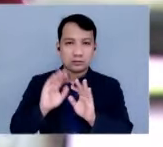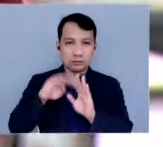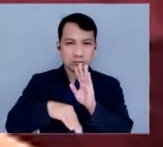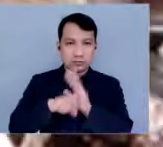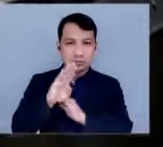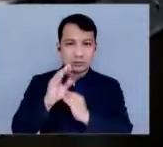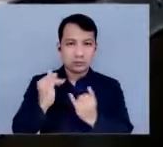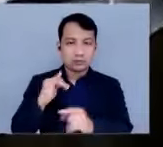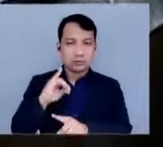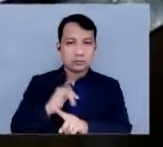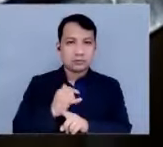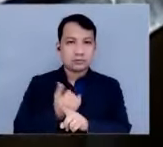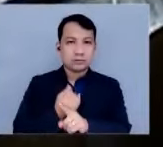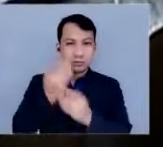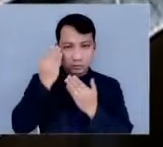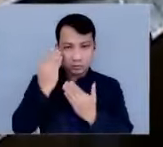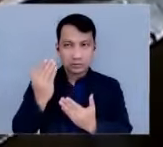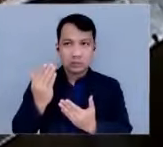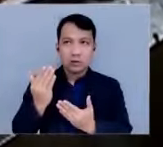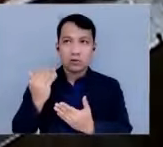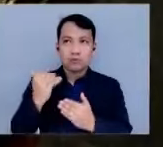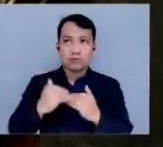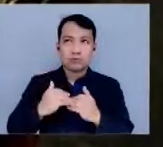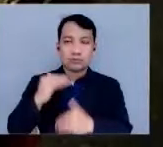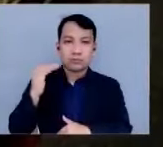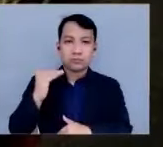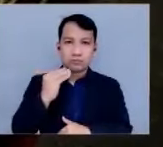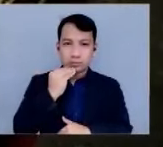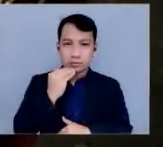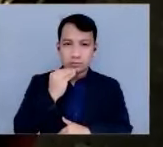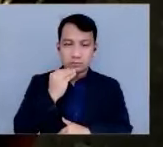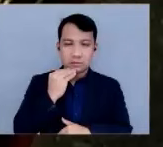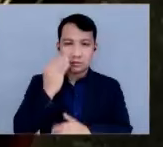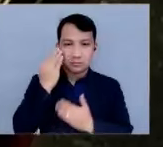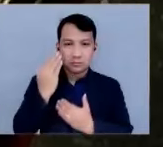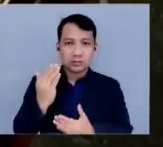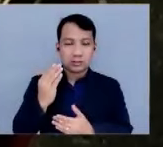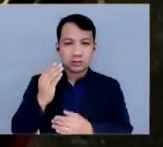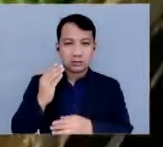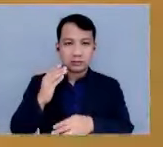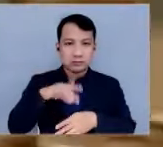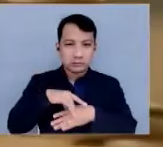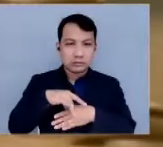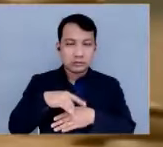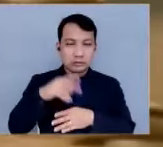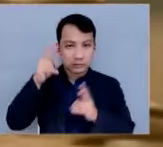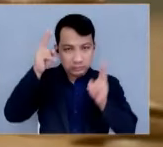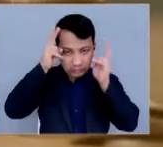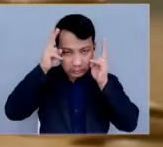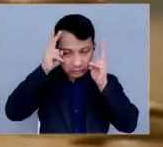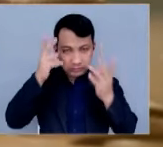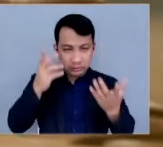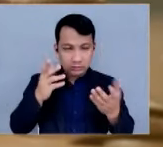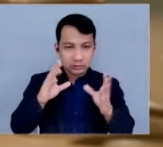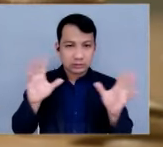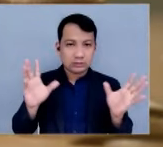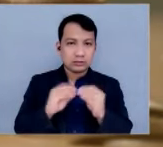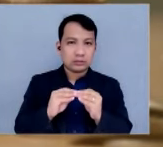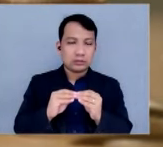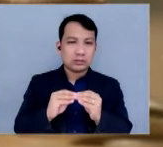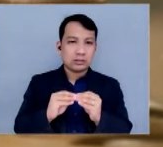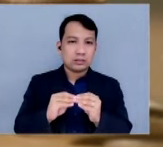Hulyo nananatili kasing mataas ang presyo ng pagkain lalo na ang karne at gulay kaya naman kung susuriing mabuti ang datos ng